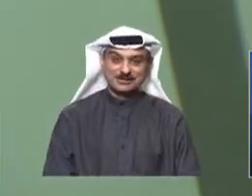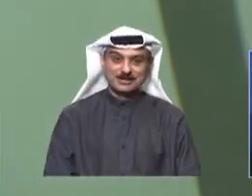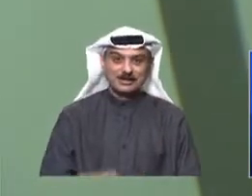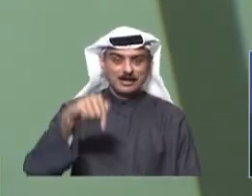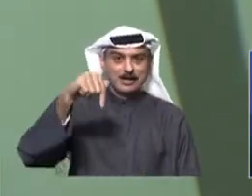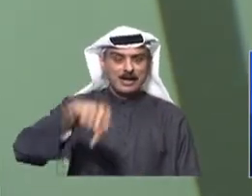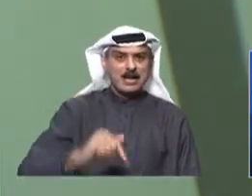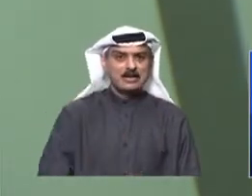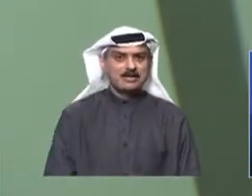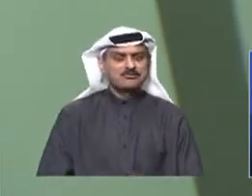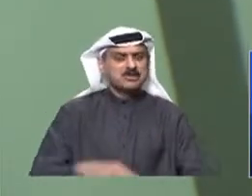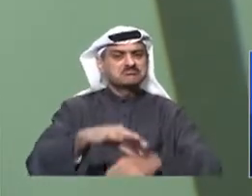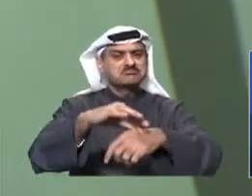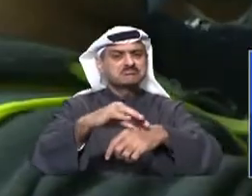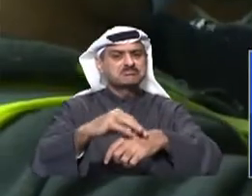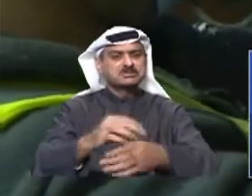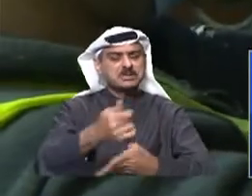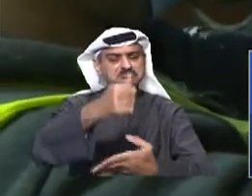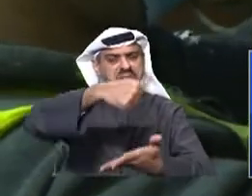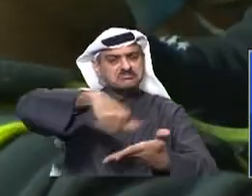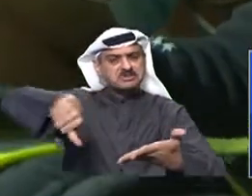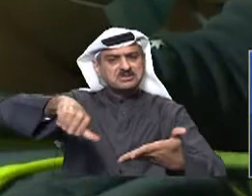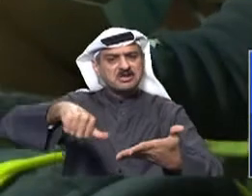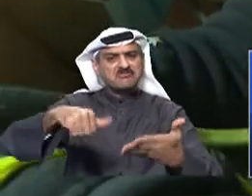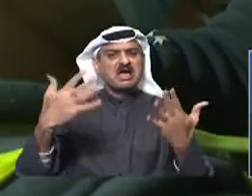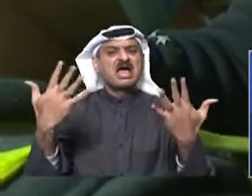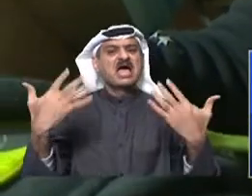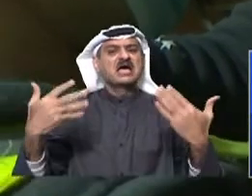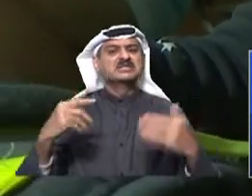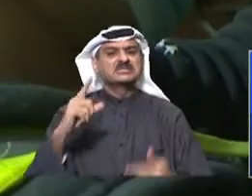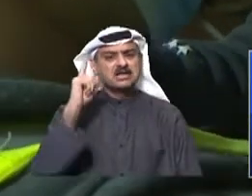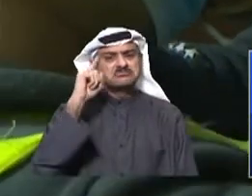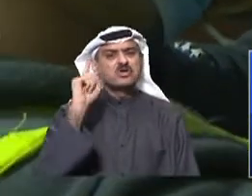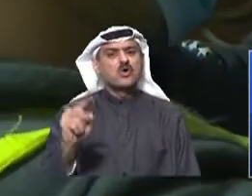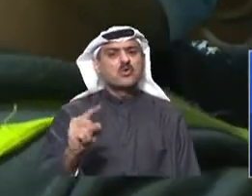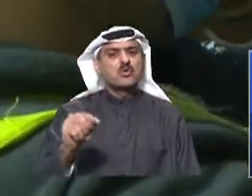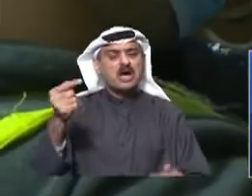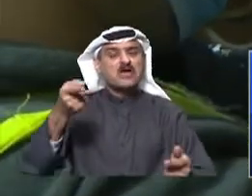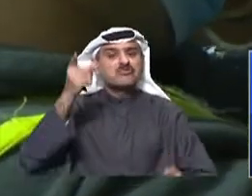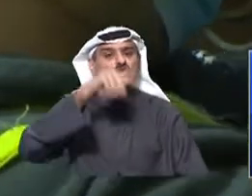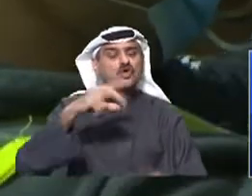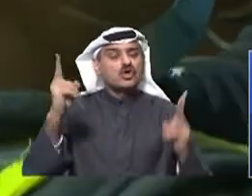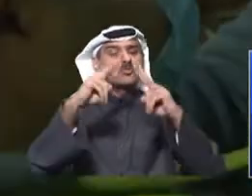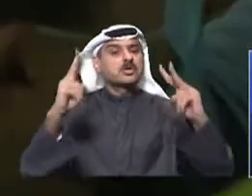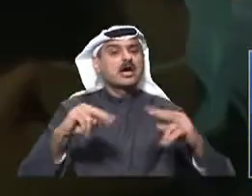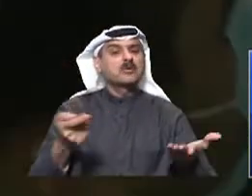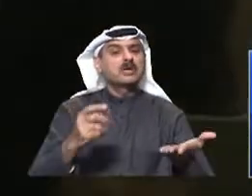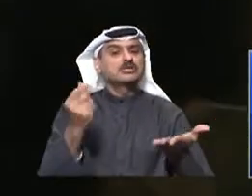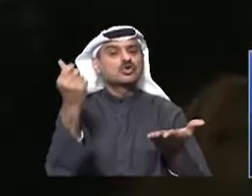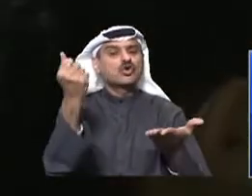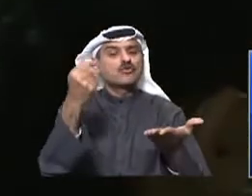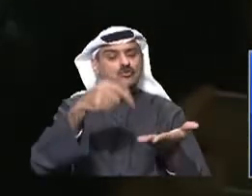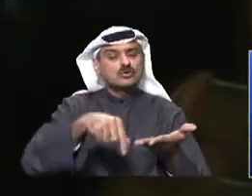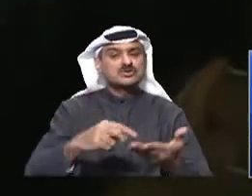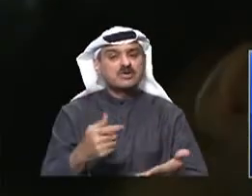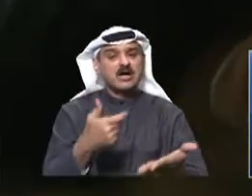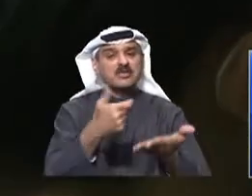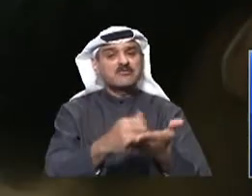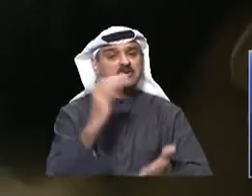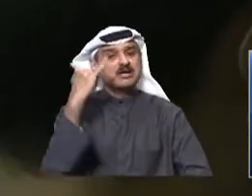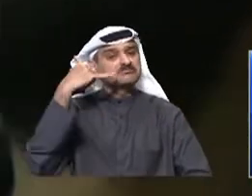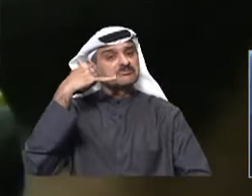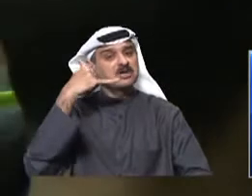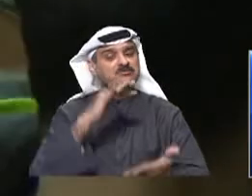الآن المستهلك دفع ما عليه ومعرفة استهلاكه اليومي للطاقة الكهربائية عبر هاتفه